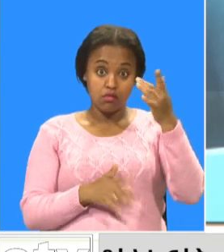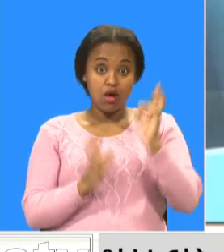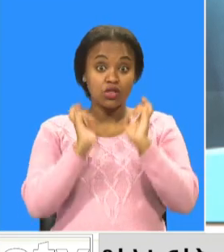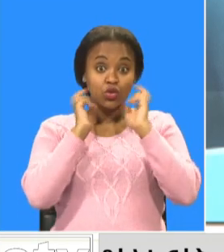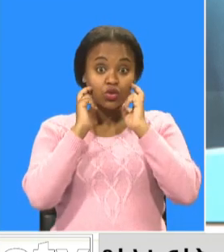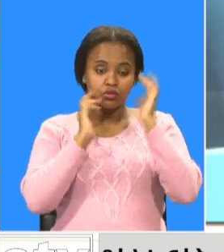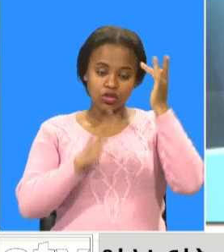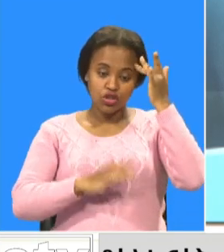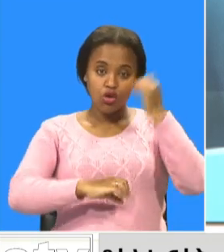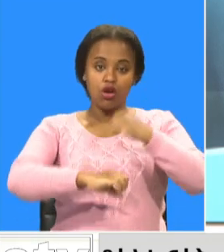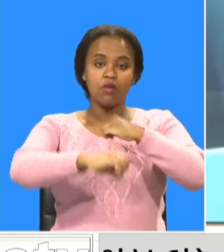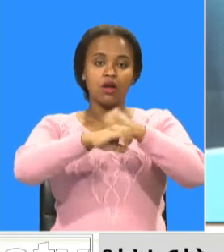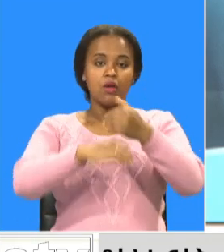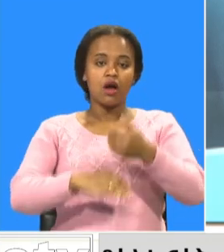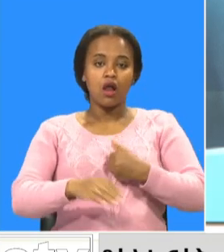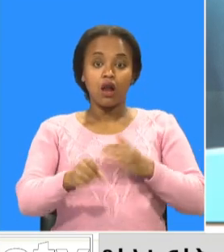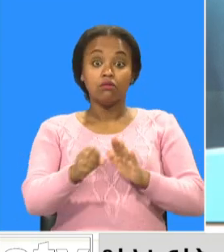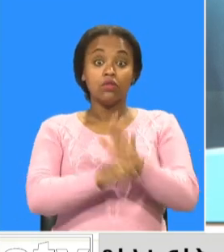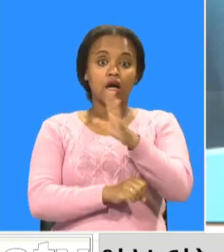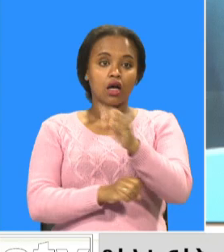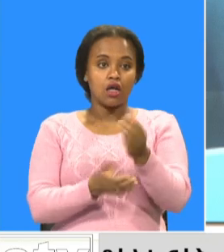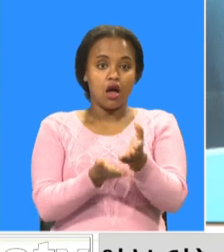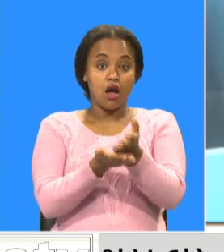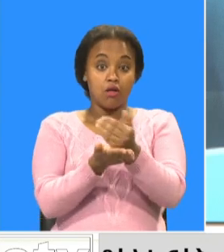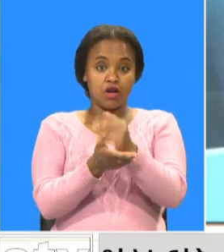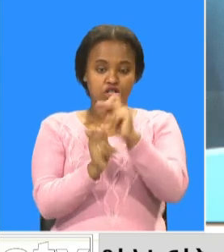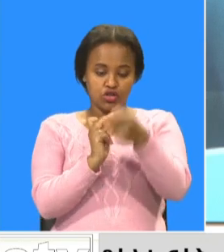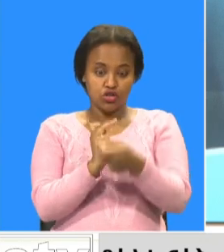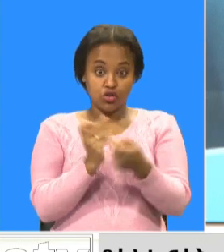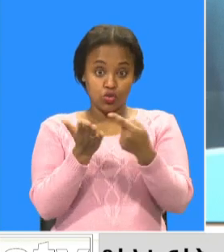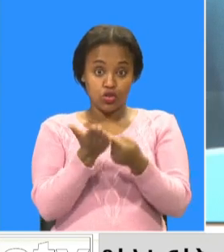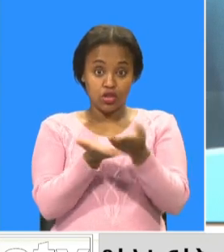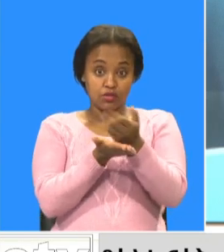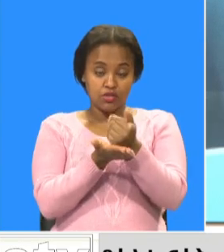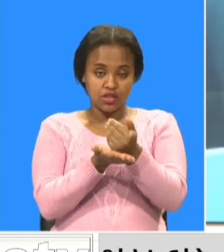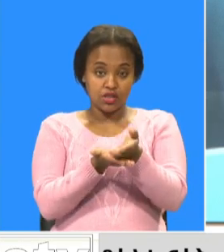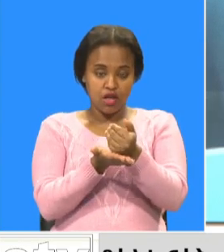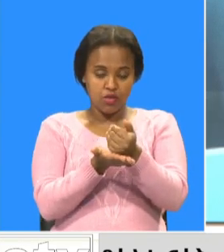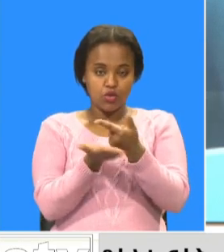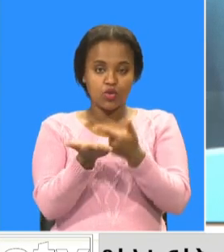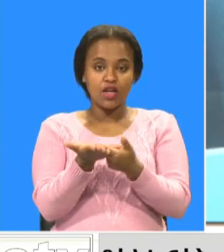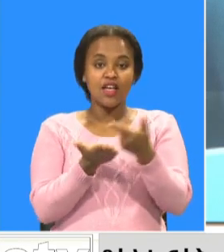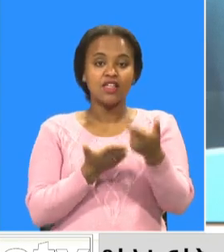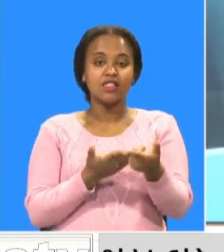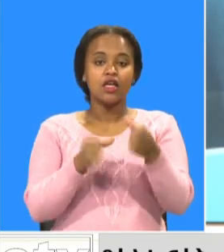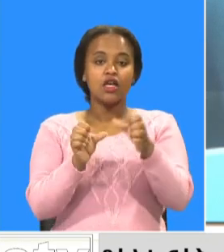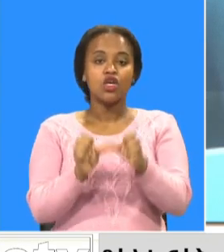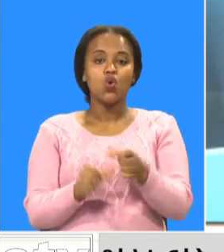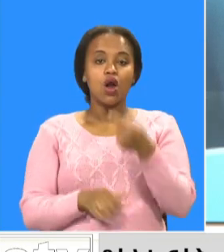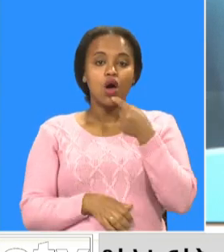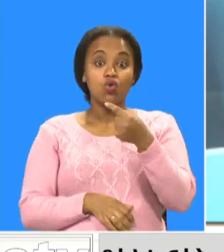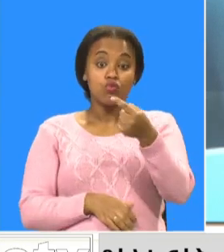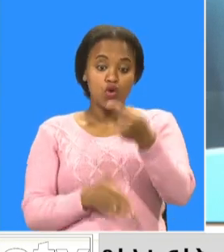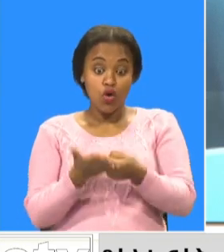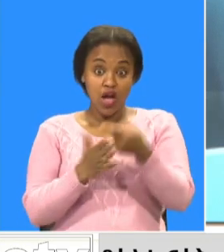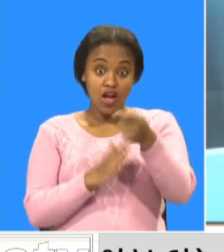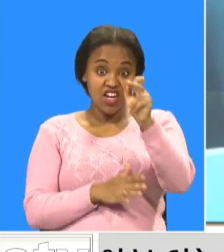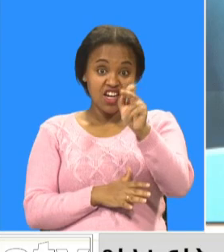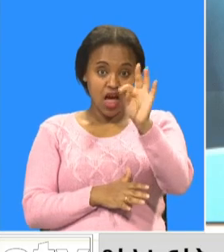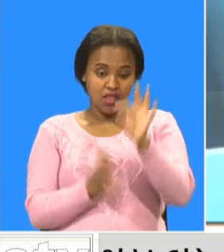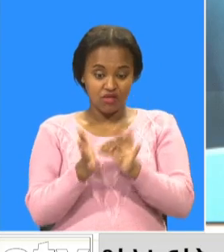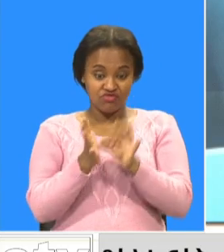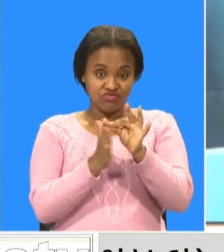ብቃት እና አምራች ድርጅቶችም ደግሞ ይህን ምርት ሲያመርቱ ለዚህ ይውላሉ ብሎ ያንን ዳታ